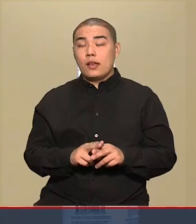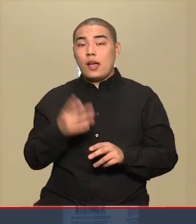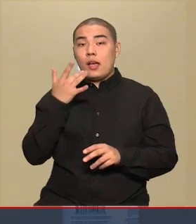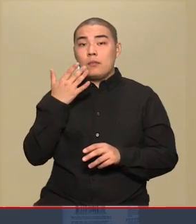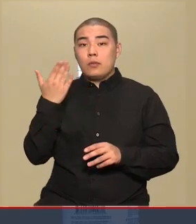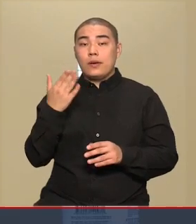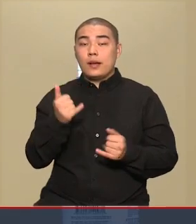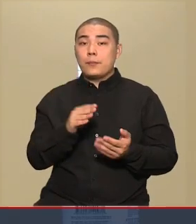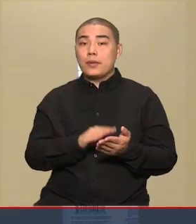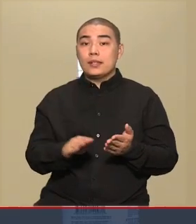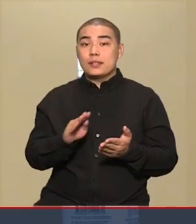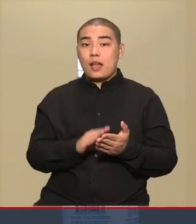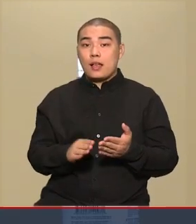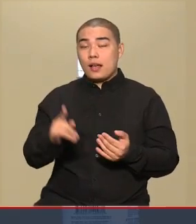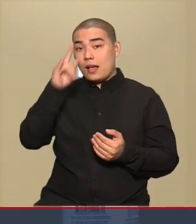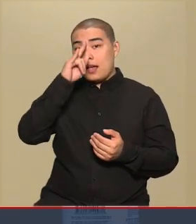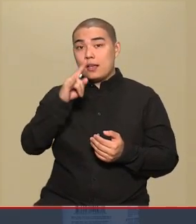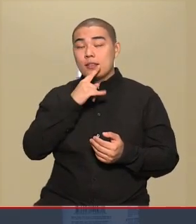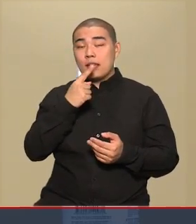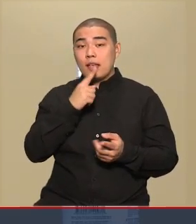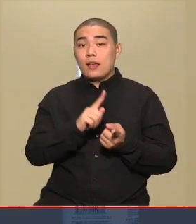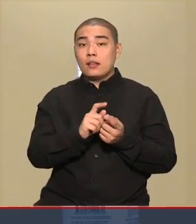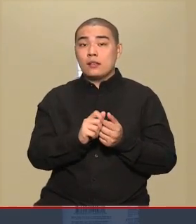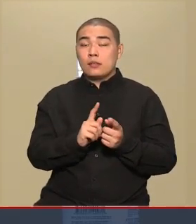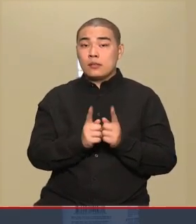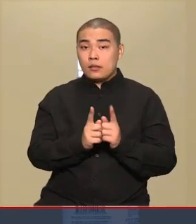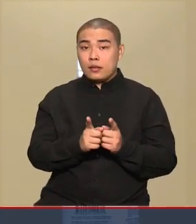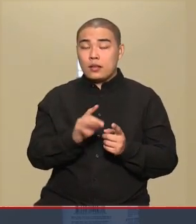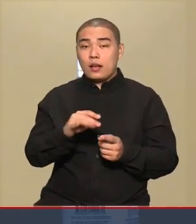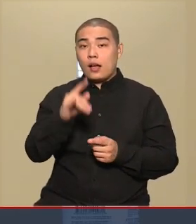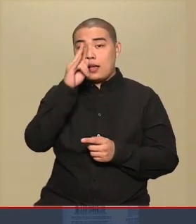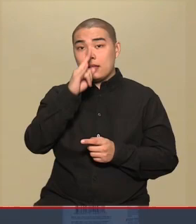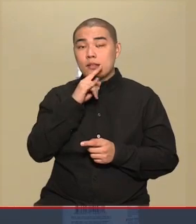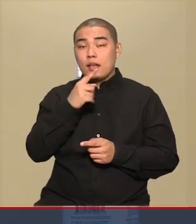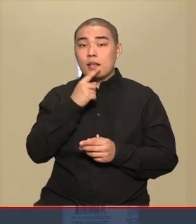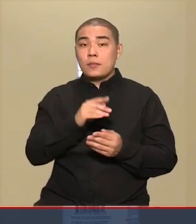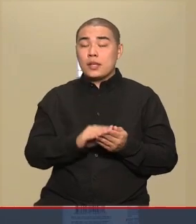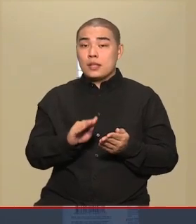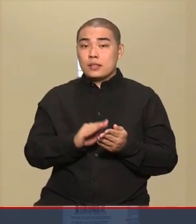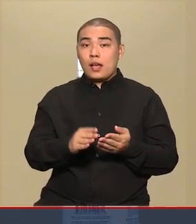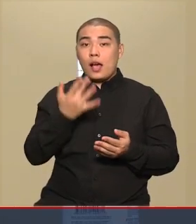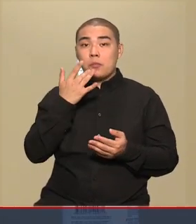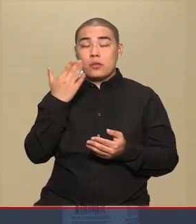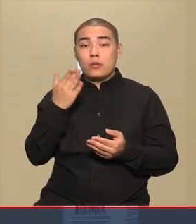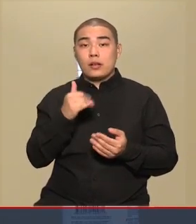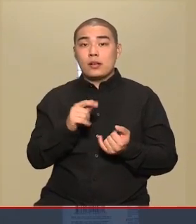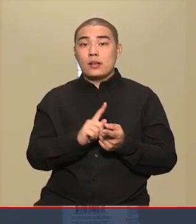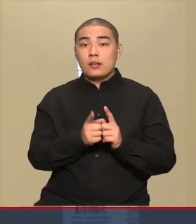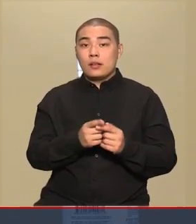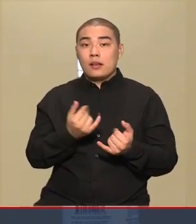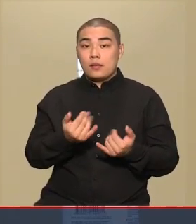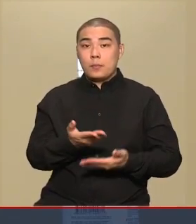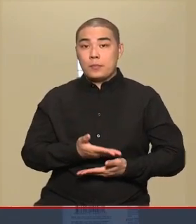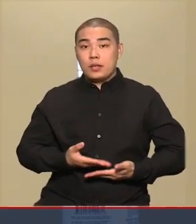шетелдік әдебиетті қазақ тіліге аудару, қазақ әдебиетін басқа шет тілдерге аударуға